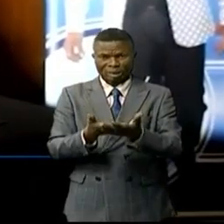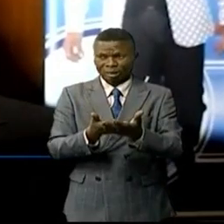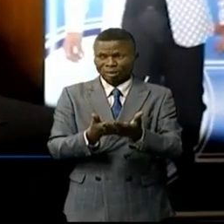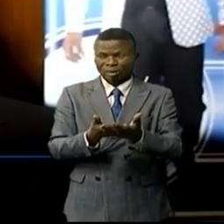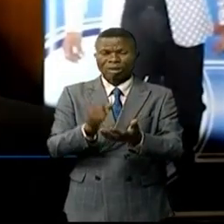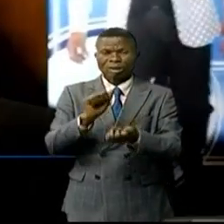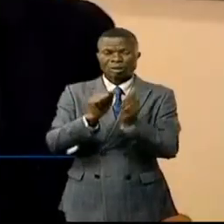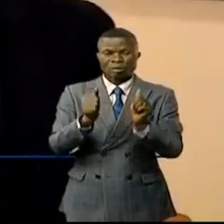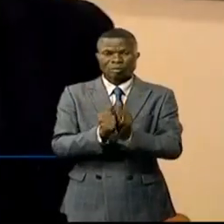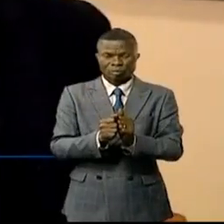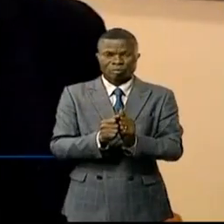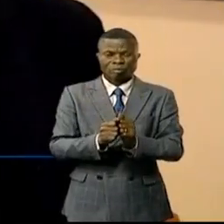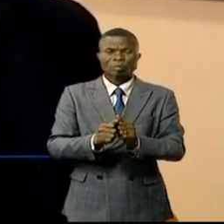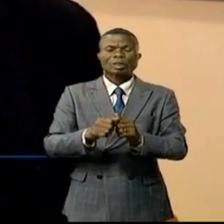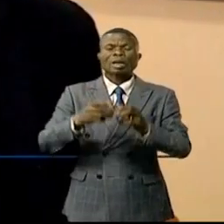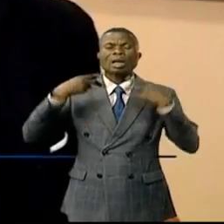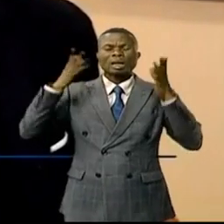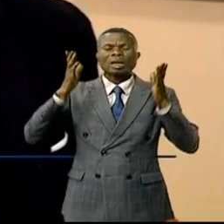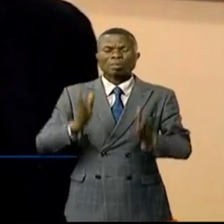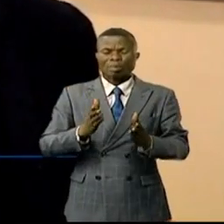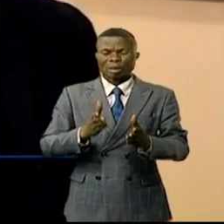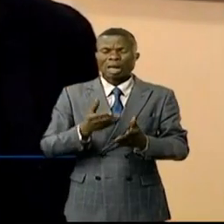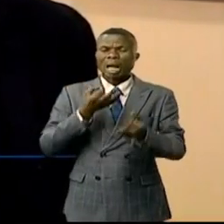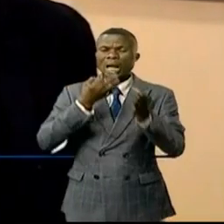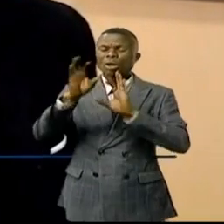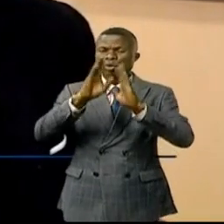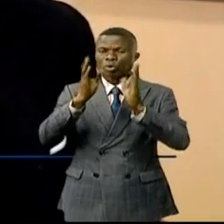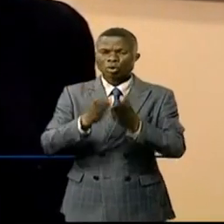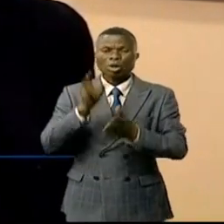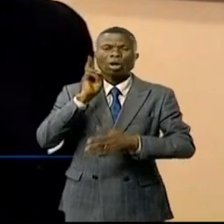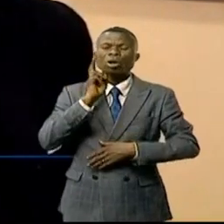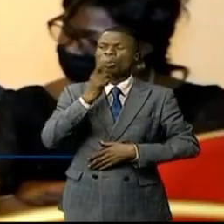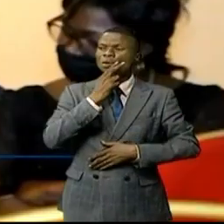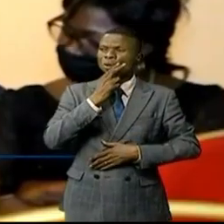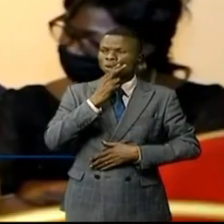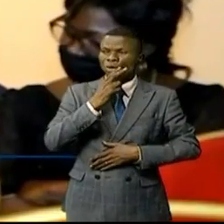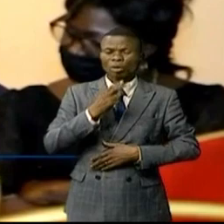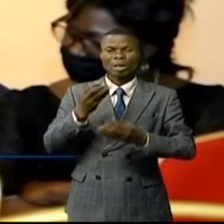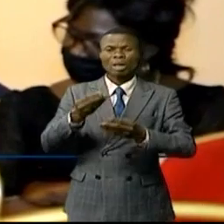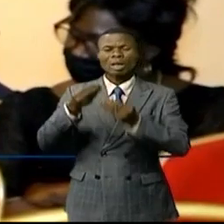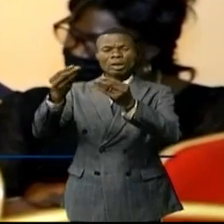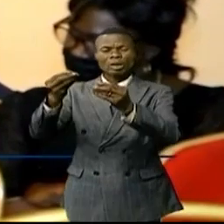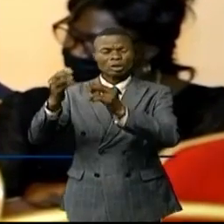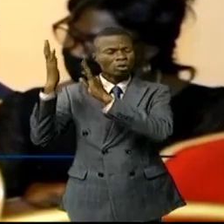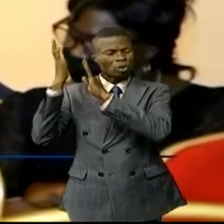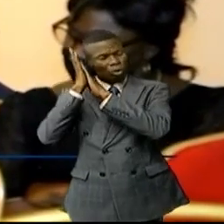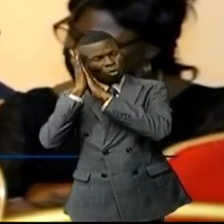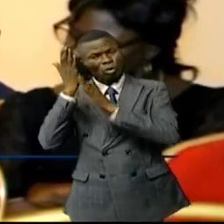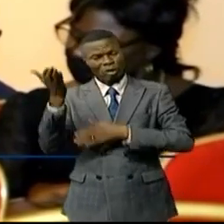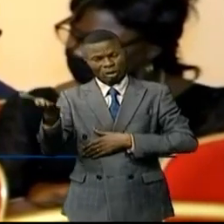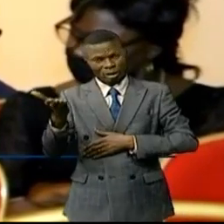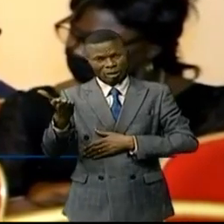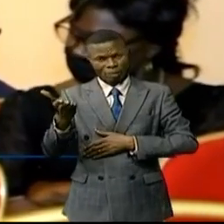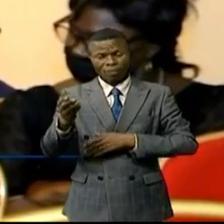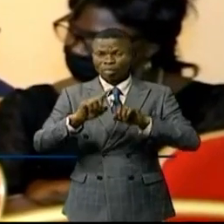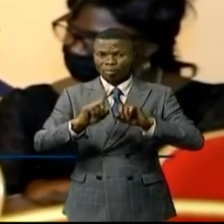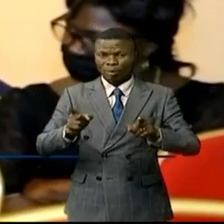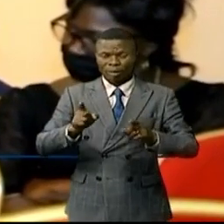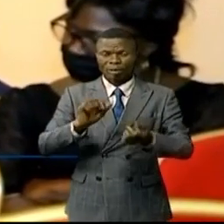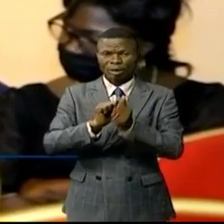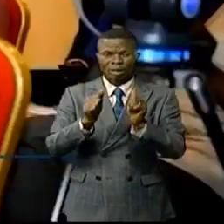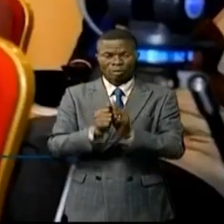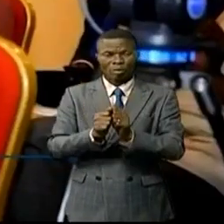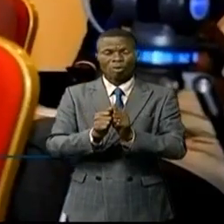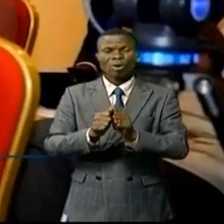réplique, l'homme de Dieu va faire savoir à l'assistance que l'hôtel lui a été refusé pour raison de Covid. En tout cas, c'est l'argument des